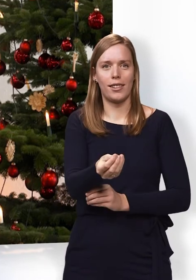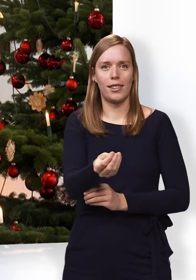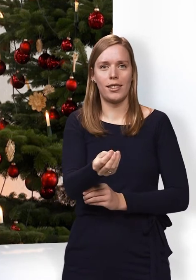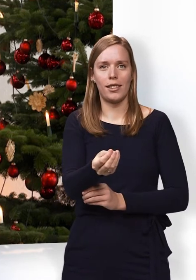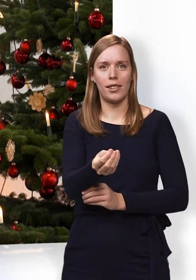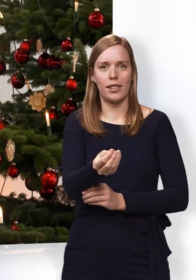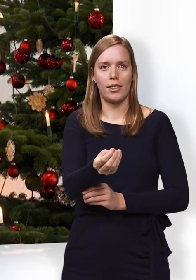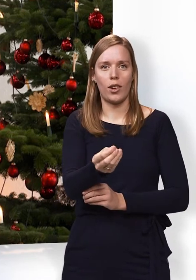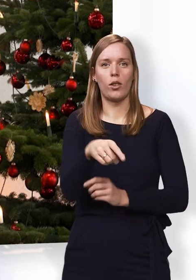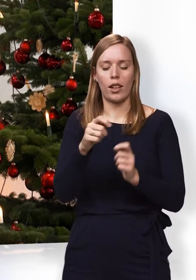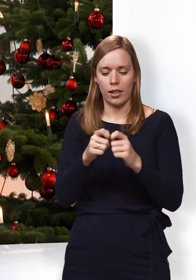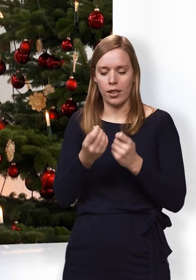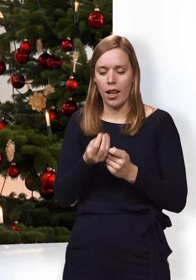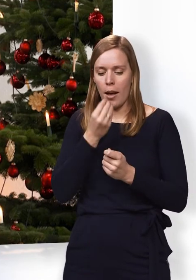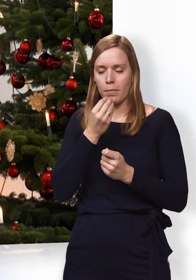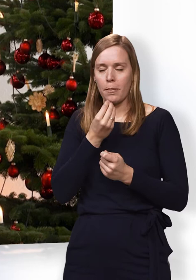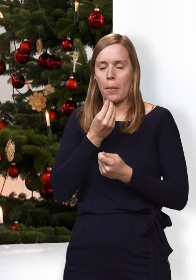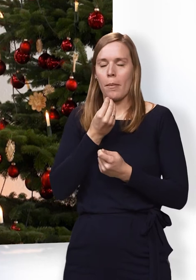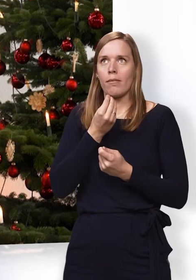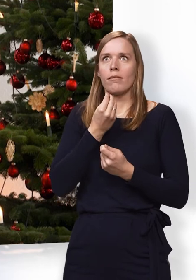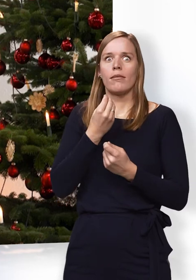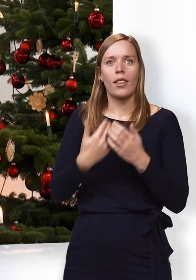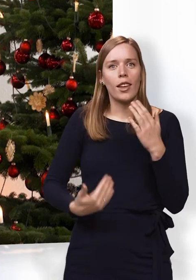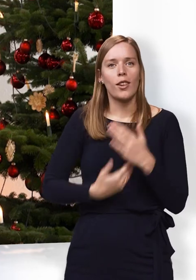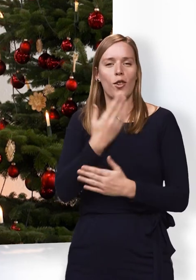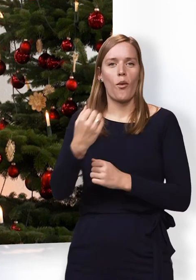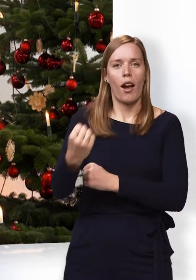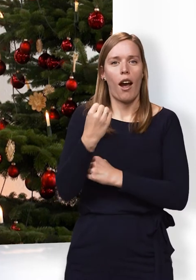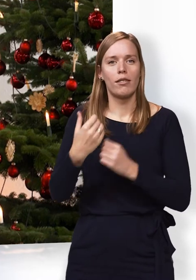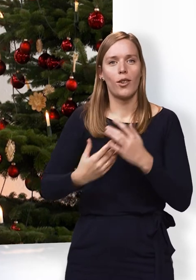dann gab es neue Energie, neue Kraft.